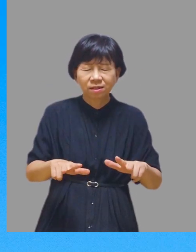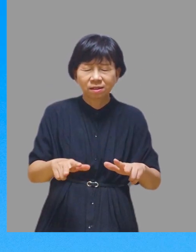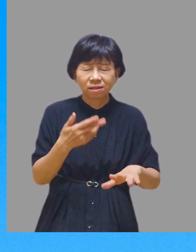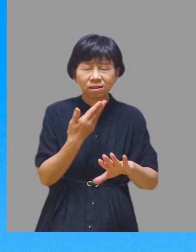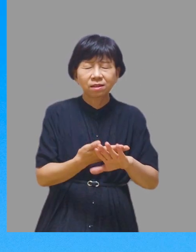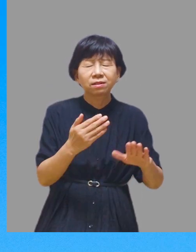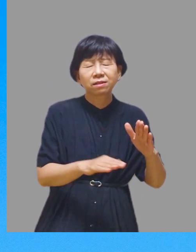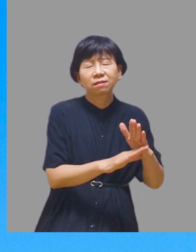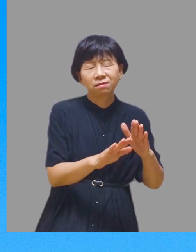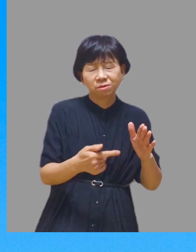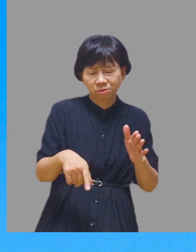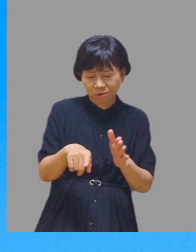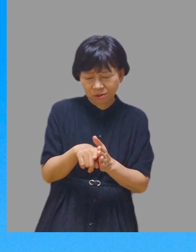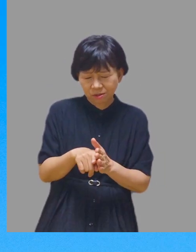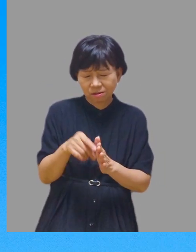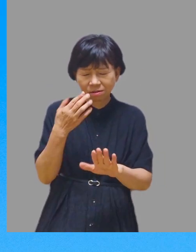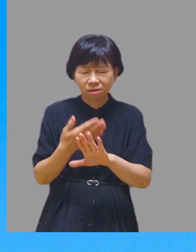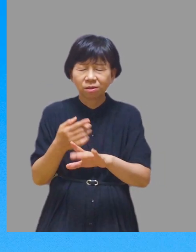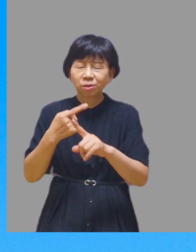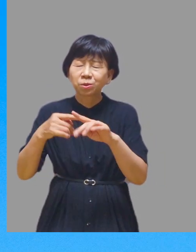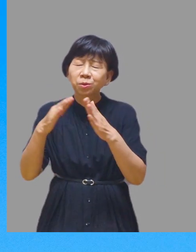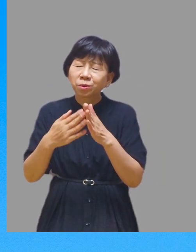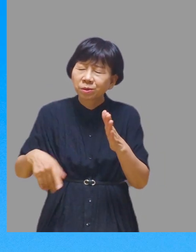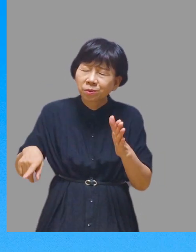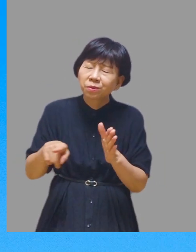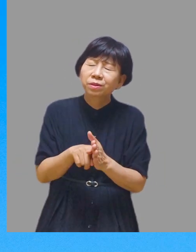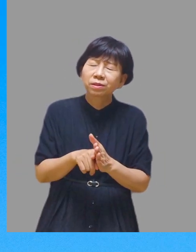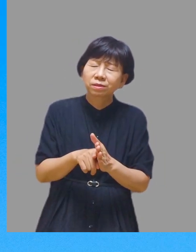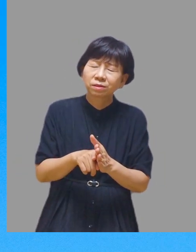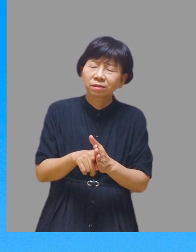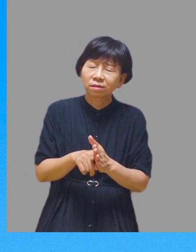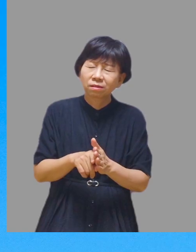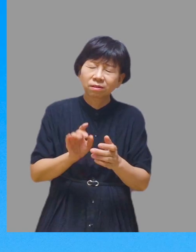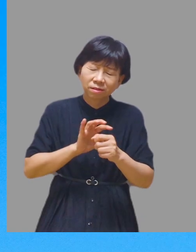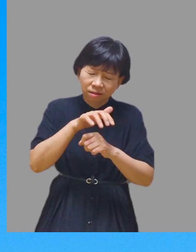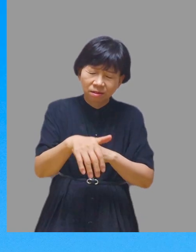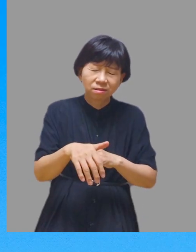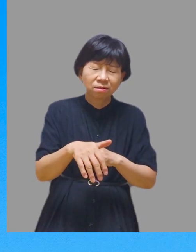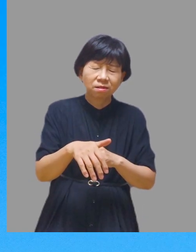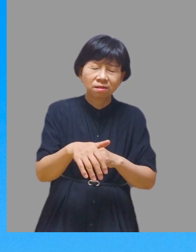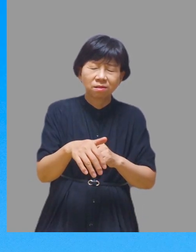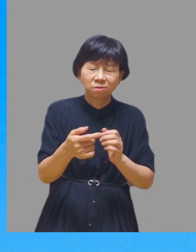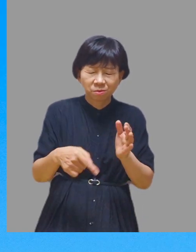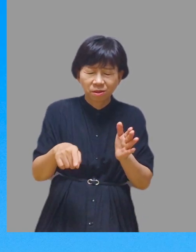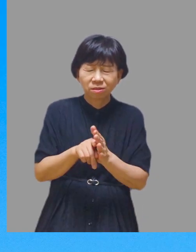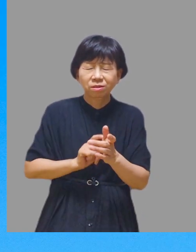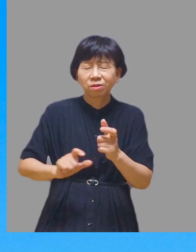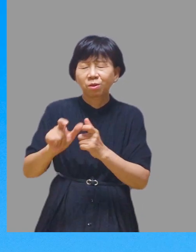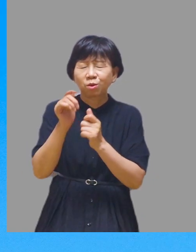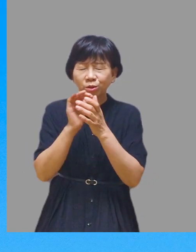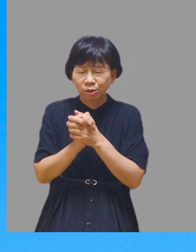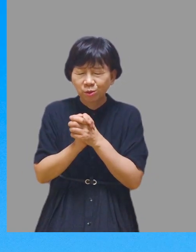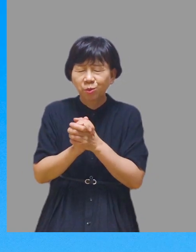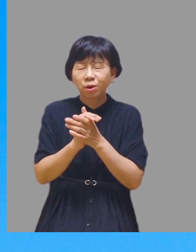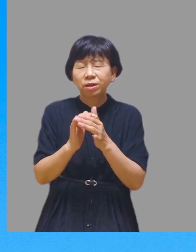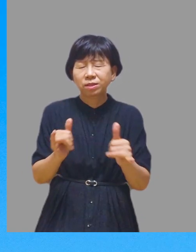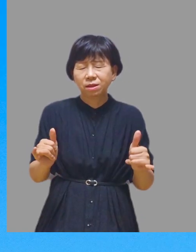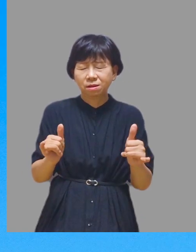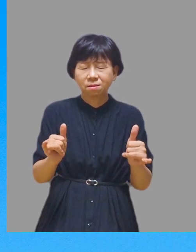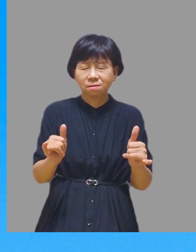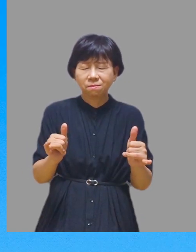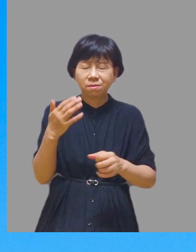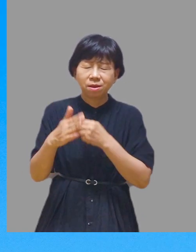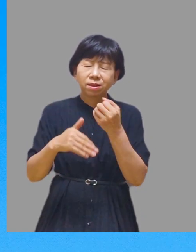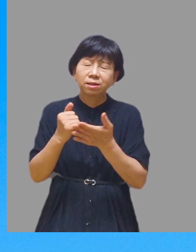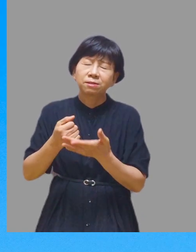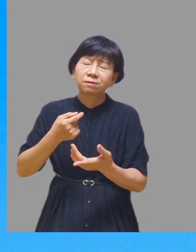다른 가정도, 다른 교회도, 다른 나라도 돌아보며 더 많이 기도하는 하나님이 찾으시는